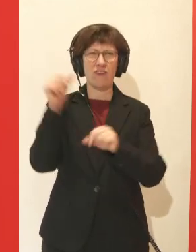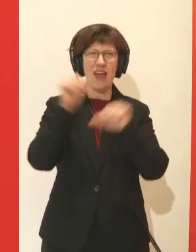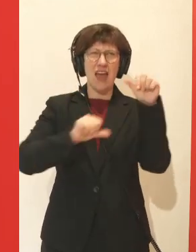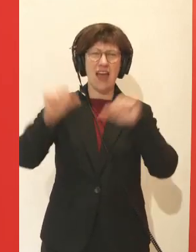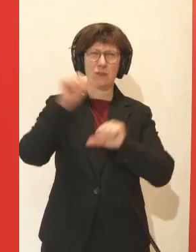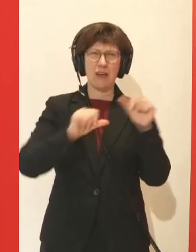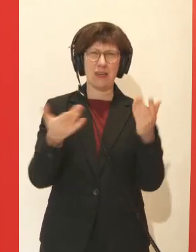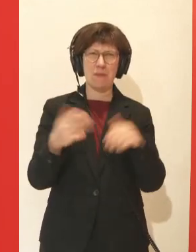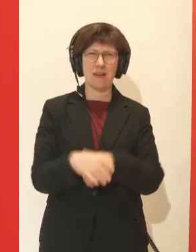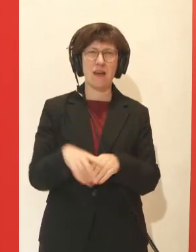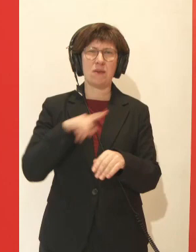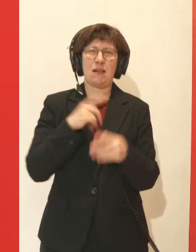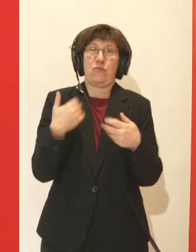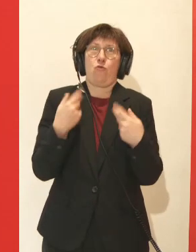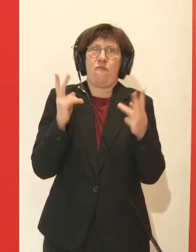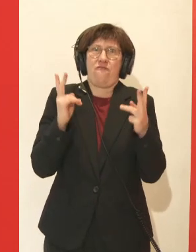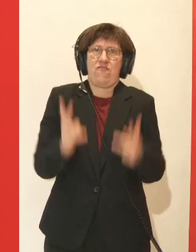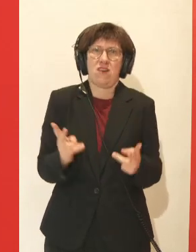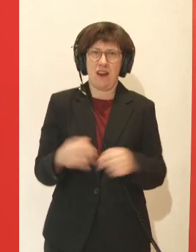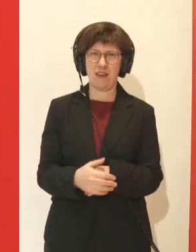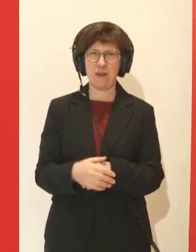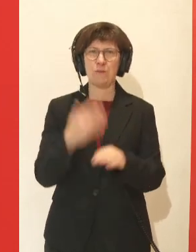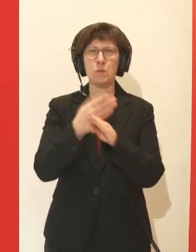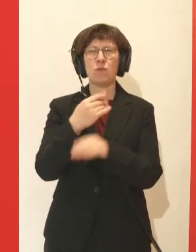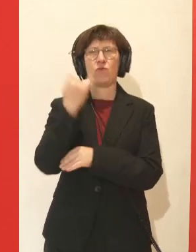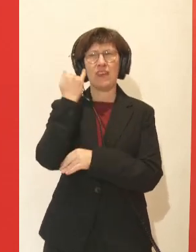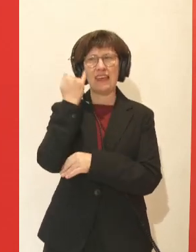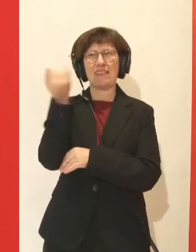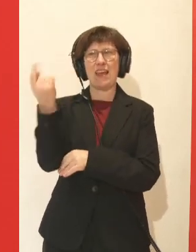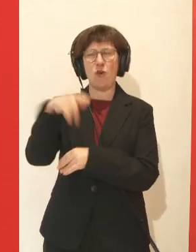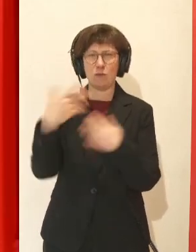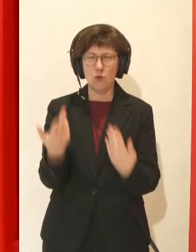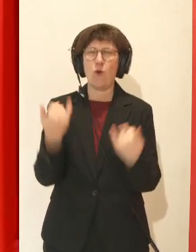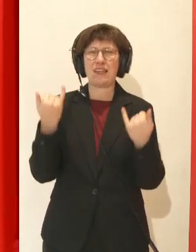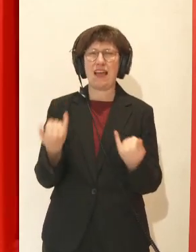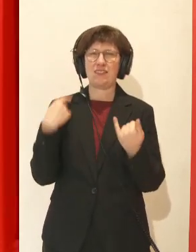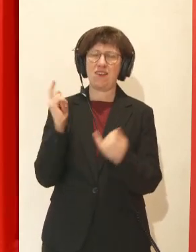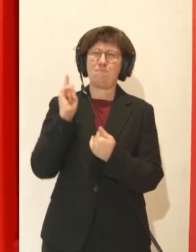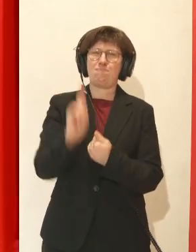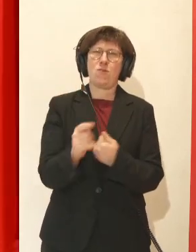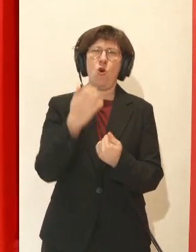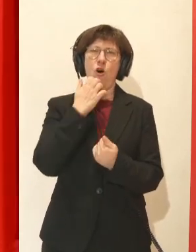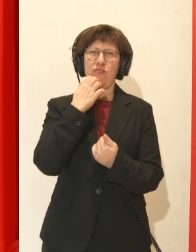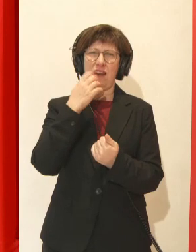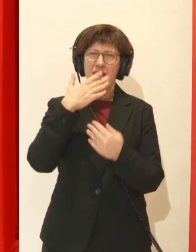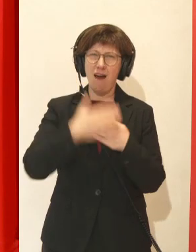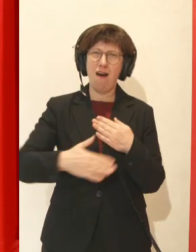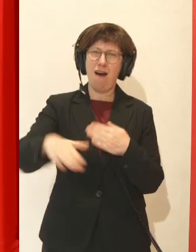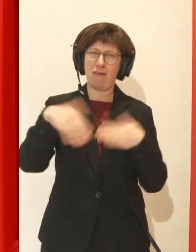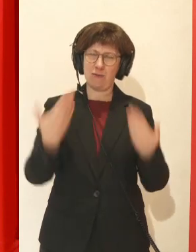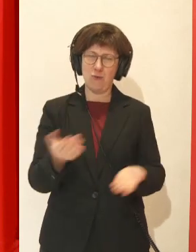Experiment. Aber ich freue mich einfach sehr drauf. Und das war der Gedanke, mit dem ich hergekommen bin, mit dem ich jetzt hier stehe und der hoffentlich sehr lange anhalten